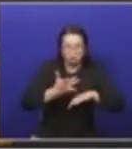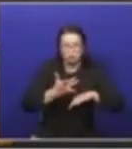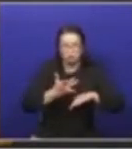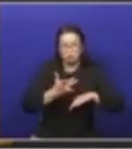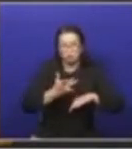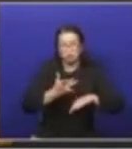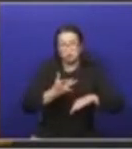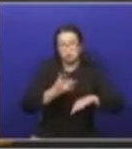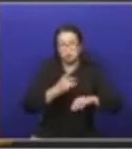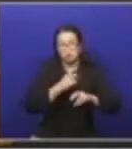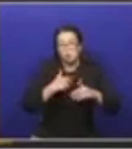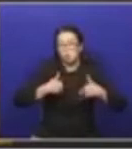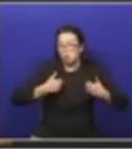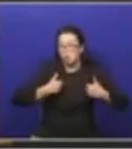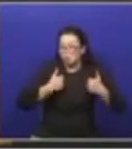แต่ผมไม่ข้อเสนอหน้าแบบนี้นะครับรีบทำมันแบบให้เสร็จแล้วเอามาพัฒนาการถือครองที่ดินรูปแบบใหม่ขึ้นมาอีกอันหนึ่งเพื่อที่คนที่ขาดโอกาสจะได้มีโอกาสได้ใช้ที่ดินบ้างวิธีนี้หลายๆประเทศเค้าว่าทำกันครับ